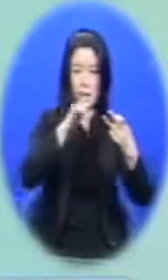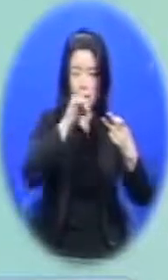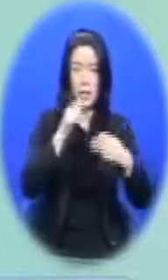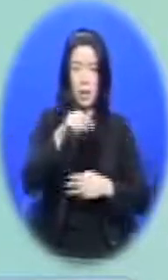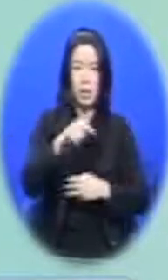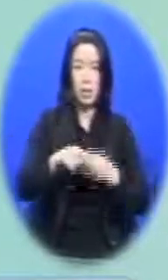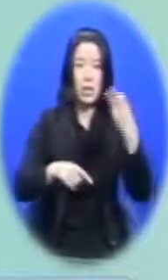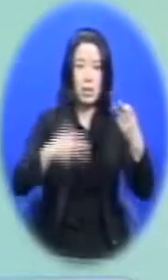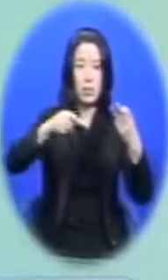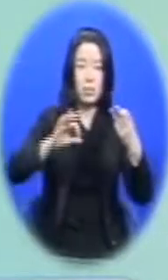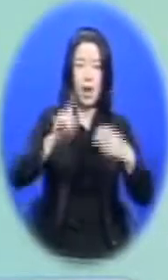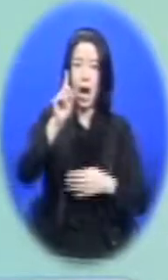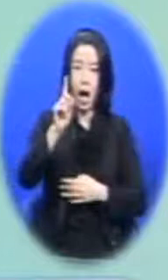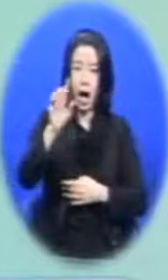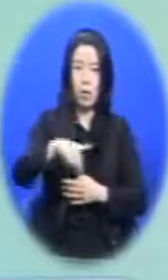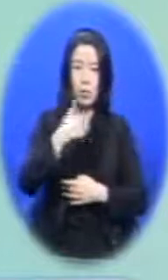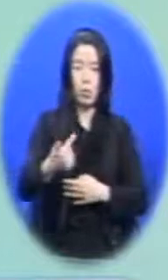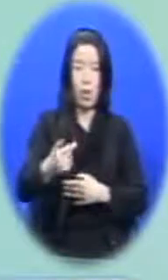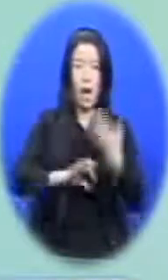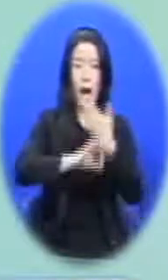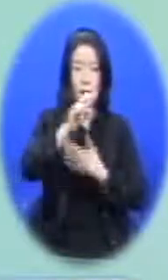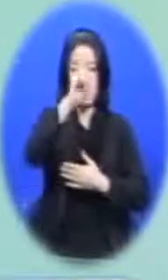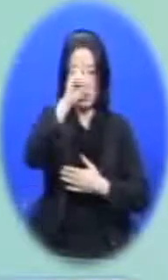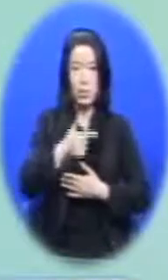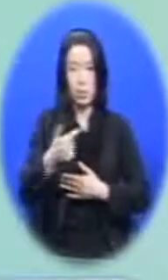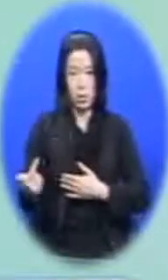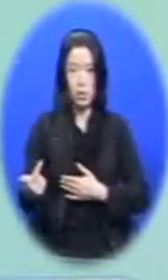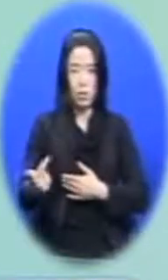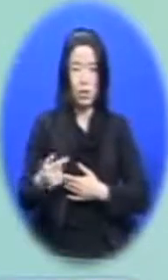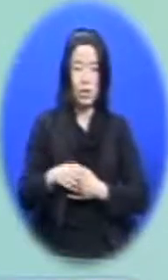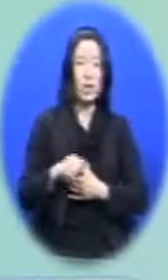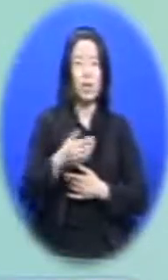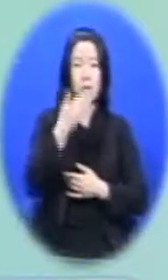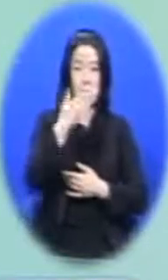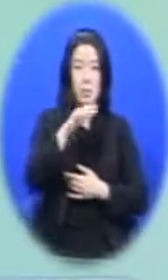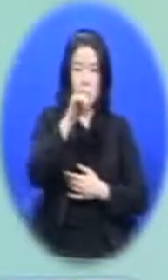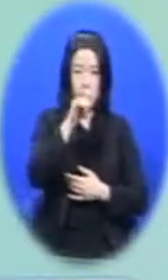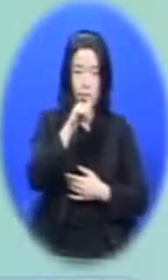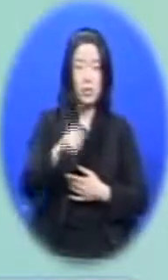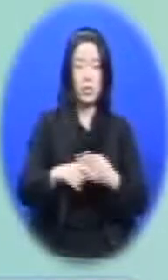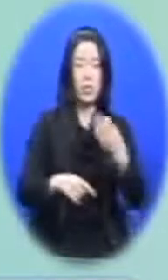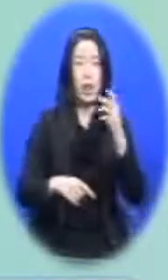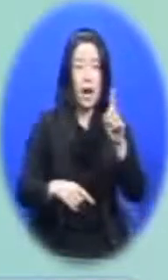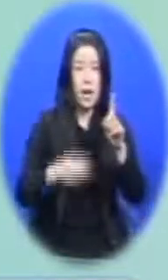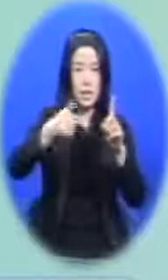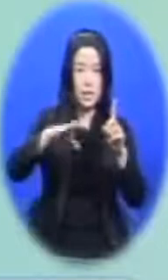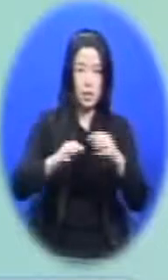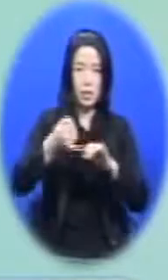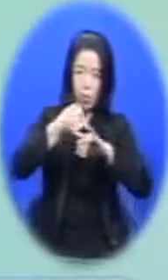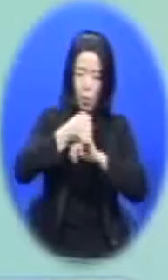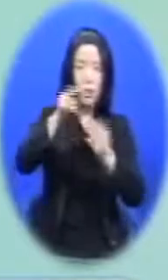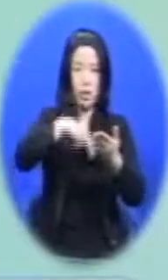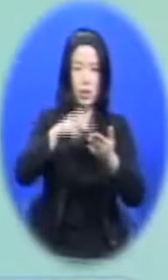이 13장을 하루에 아침, 점심, 저녁 밥 먹잖아. 그러니 요 한 장씩 꼭